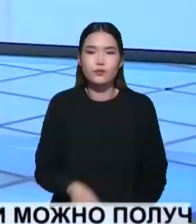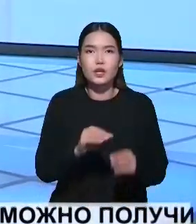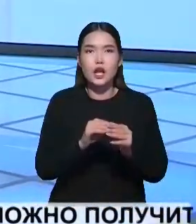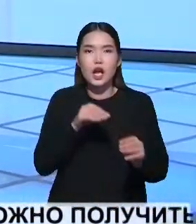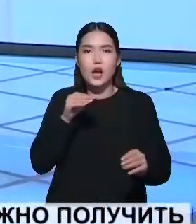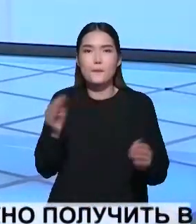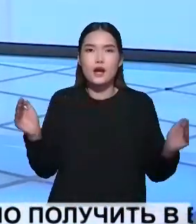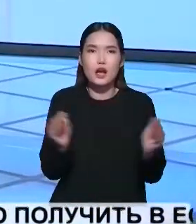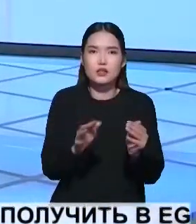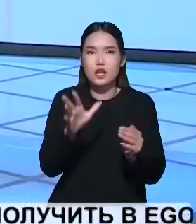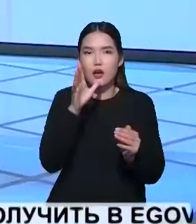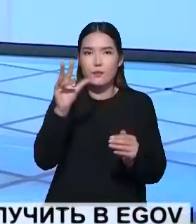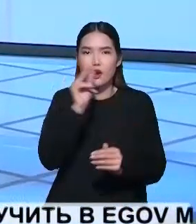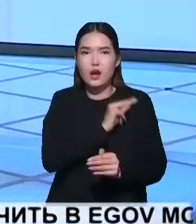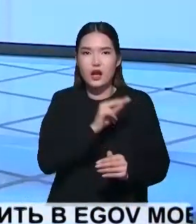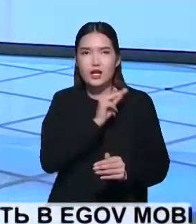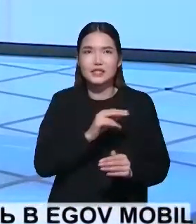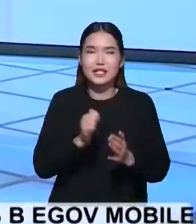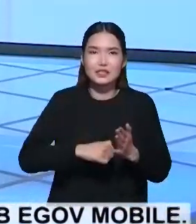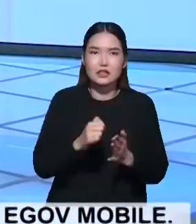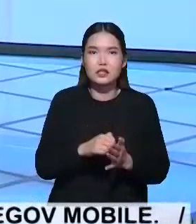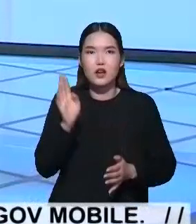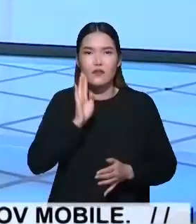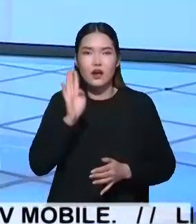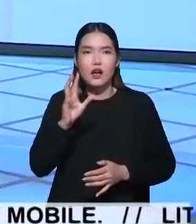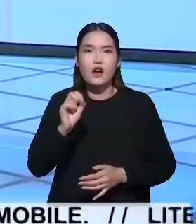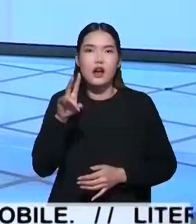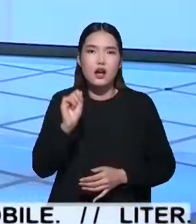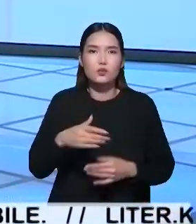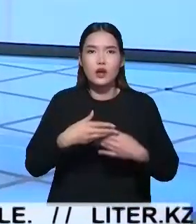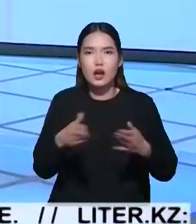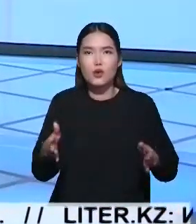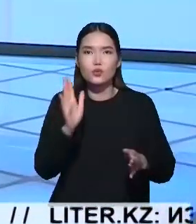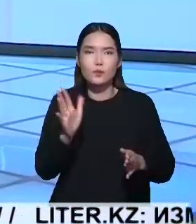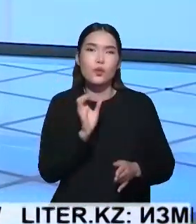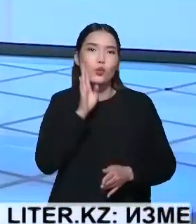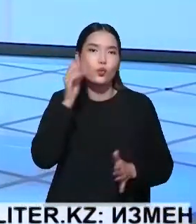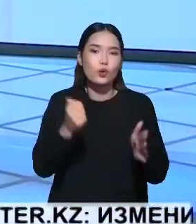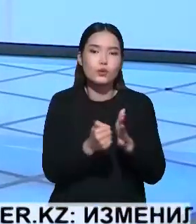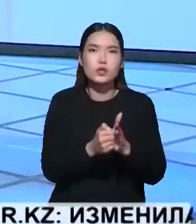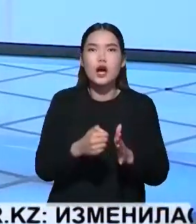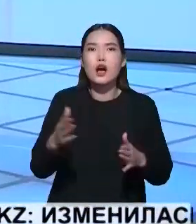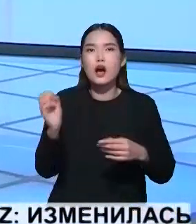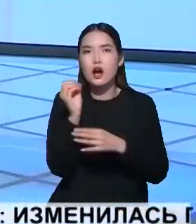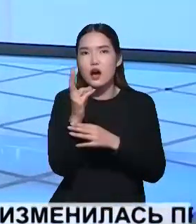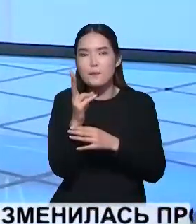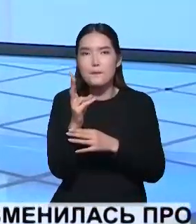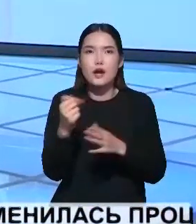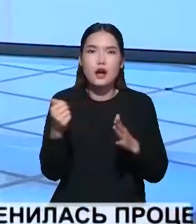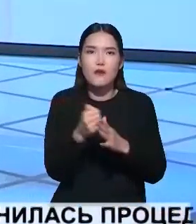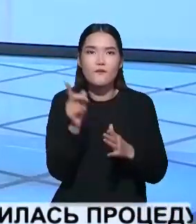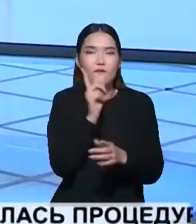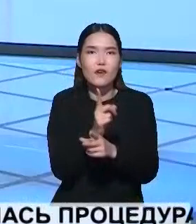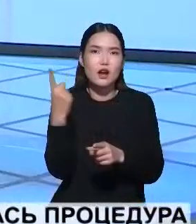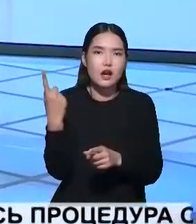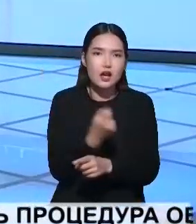Автомойки сократят время работы из-за перебоев водоснабжения в Актау. Открыты они будут с утра и до обеда. Ограничения вводятся пока на неделю.